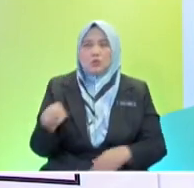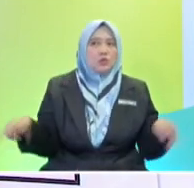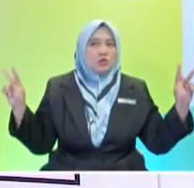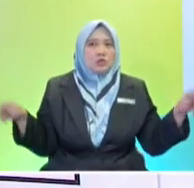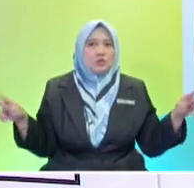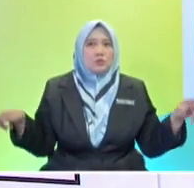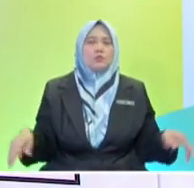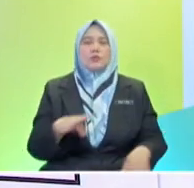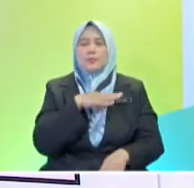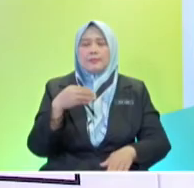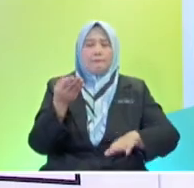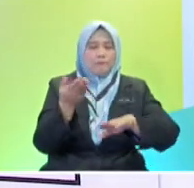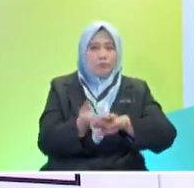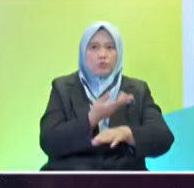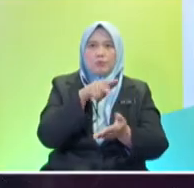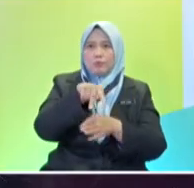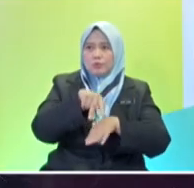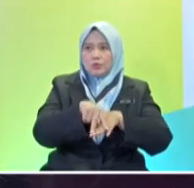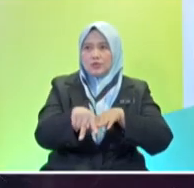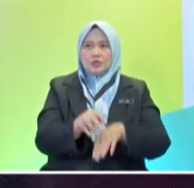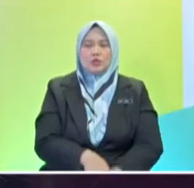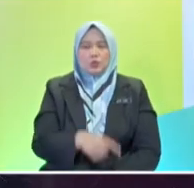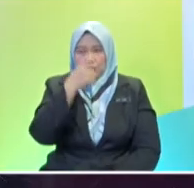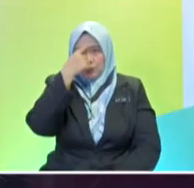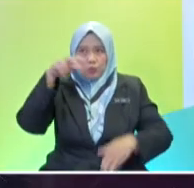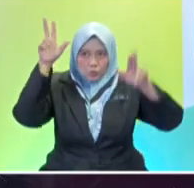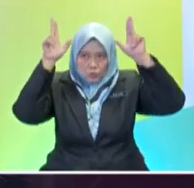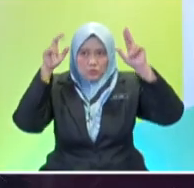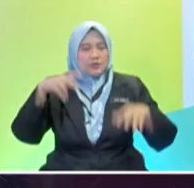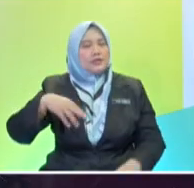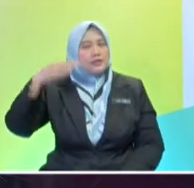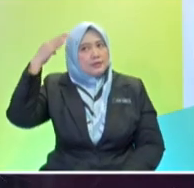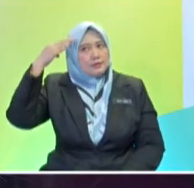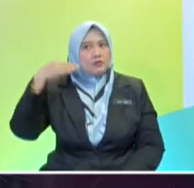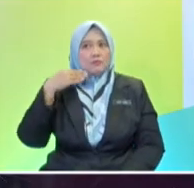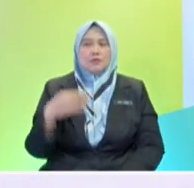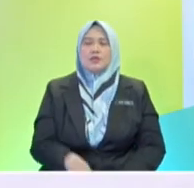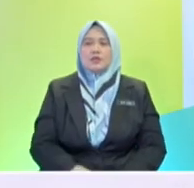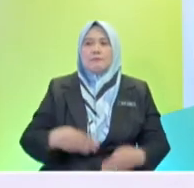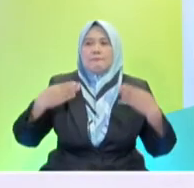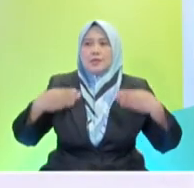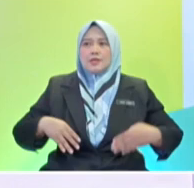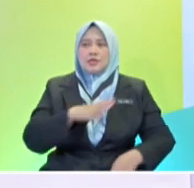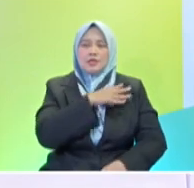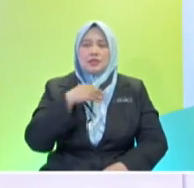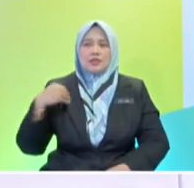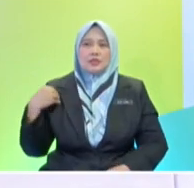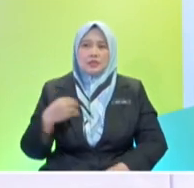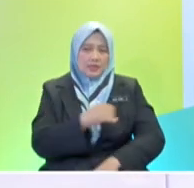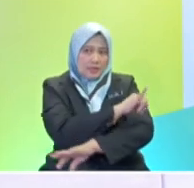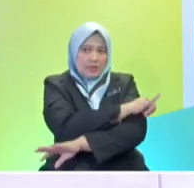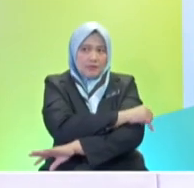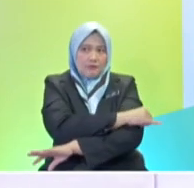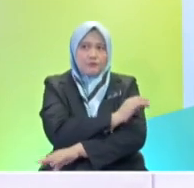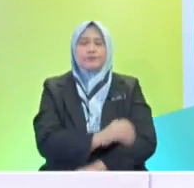bulu pelepah. Dan untuk kuda, kepala, badan dan ekor, betul? Ya, badak sumbu,